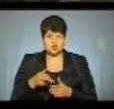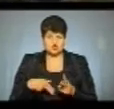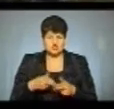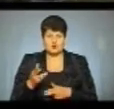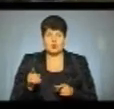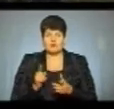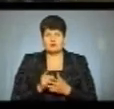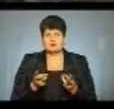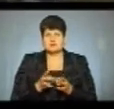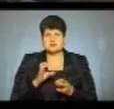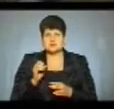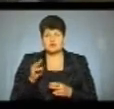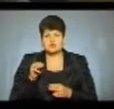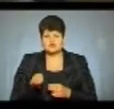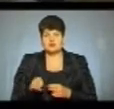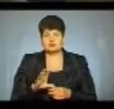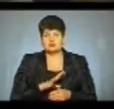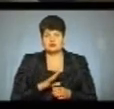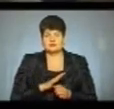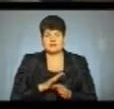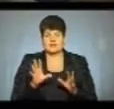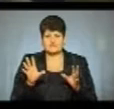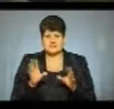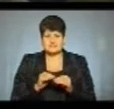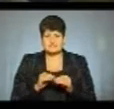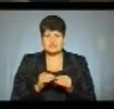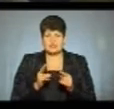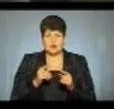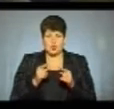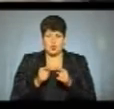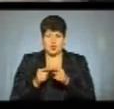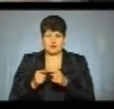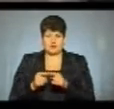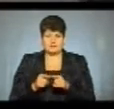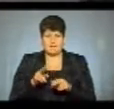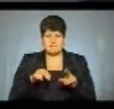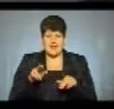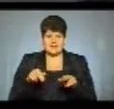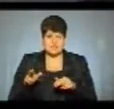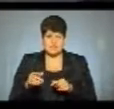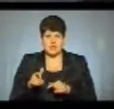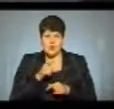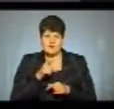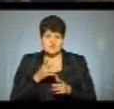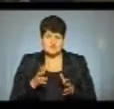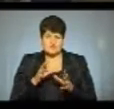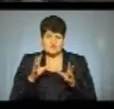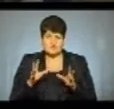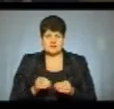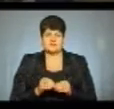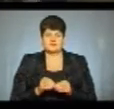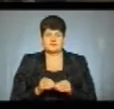був потрібен скотч для того, щоб були рівномірні всі кути і пензлики, олівці. Тобто весь інвентар,